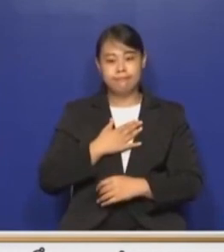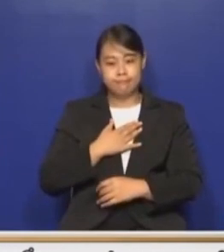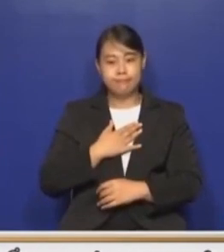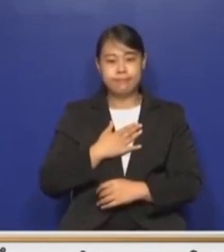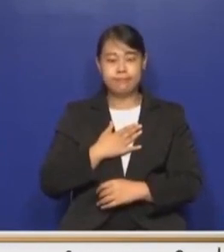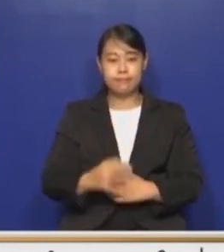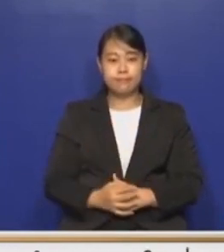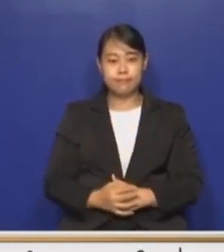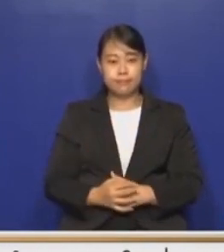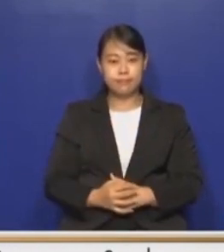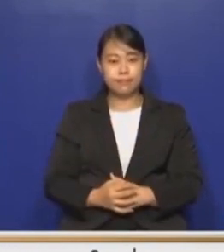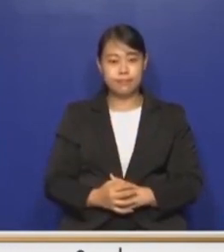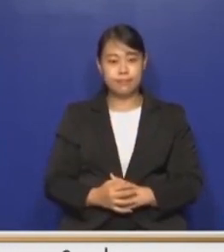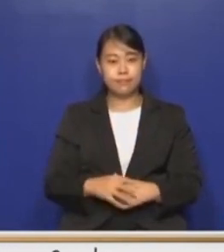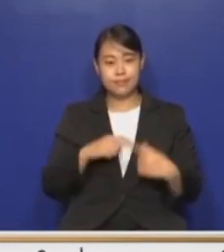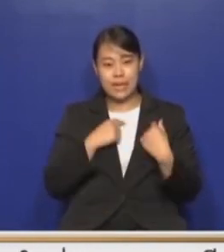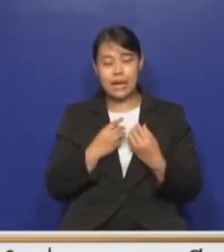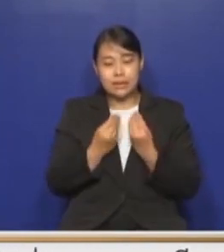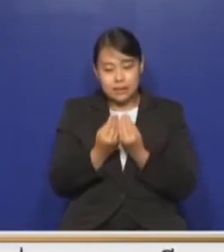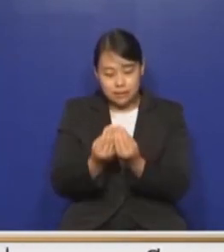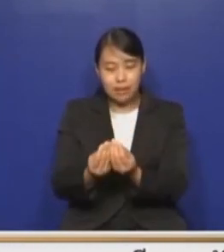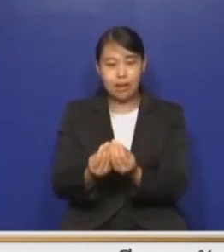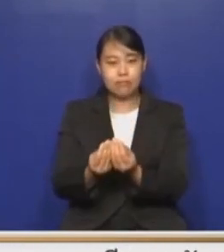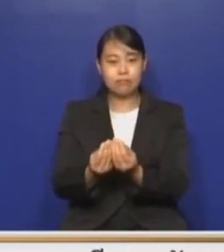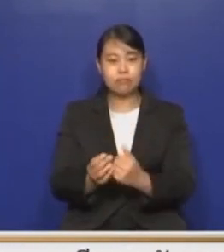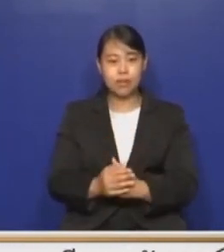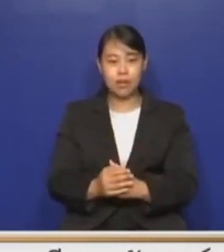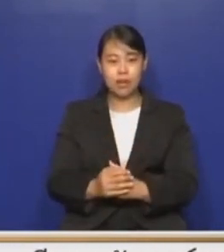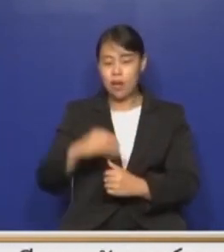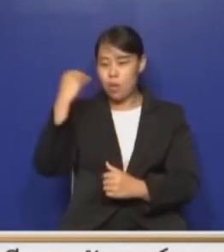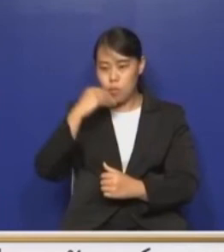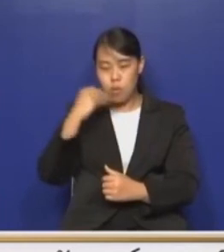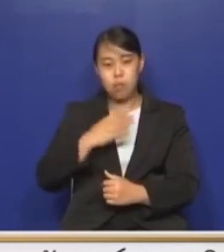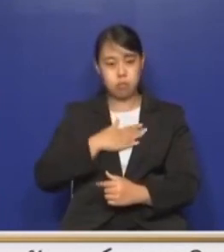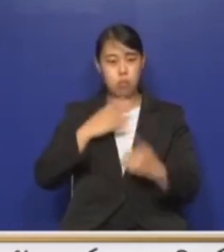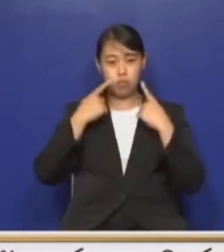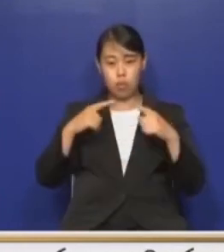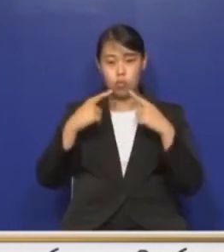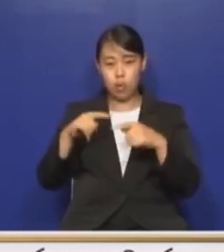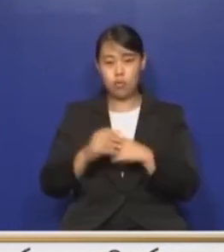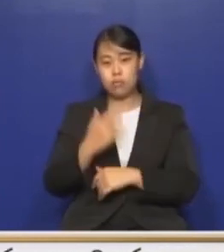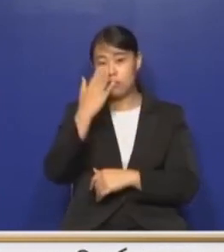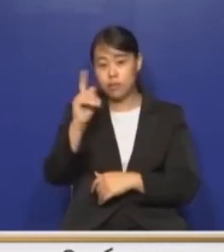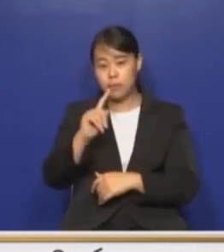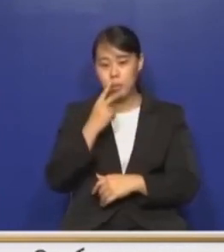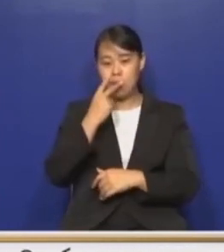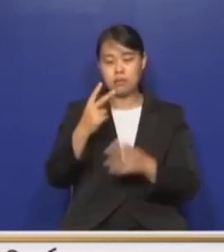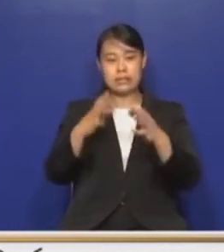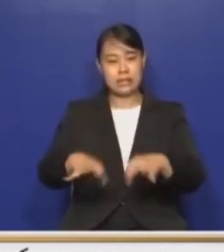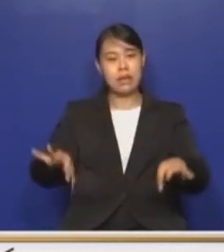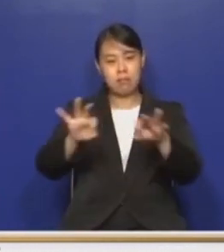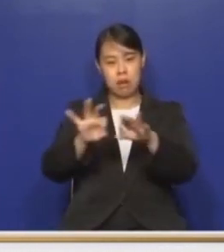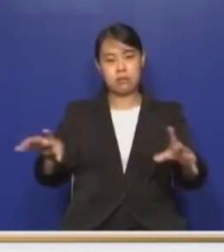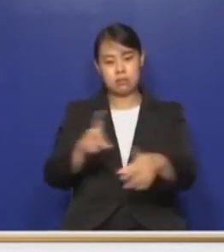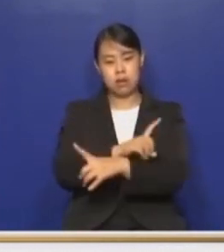ๆ นะครับ meioงั้ทกครงทผมเümucksสท่านทมาถอผมเห็นเลง เห็นถึงสิ่งที่สำคัญในในสังคมของเรา ที่